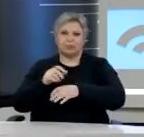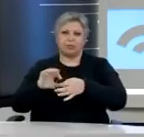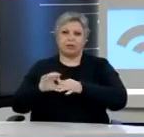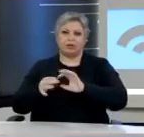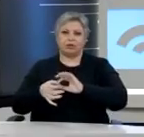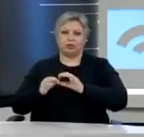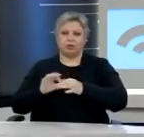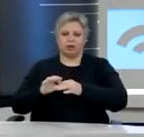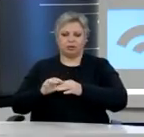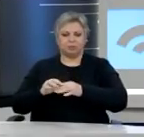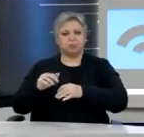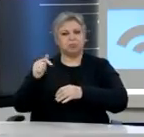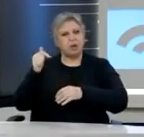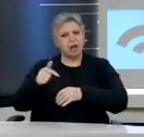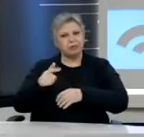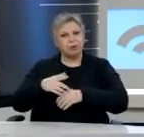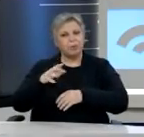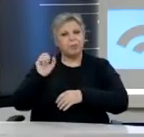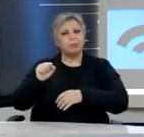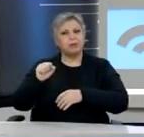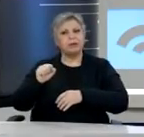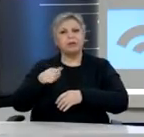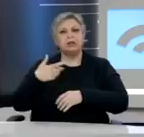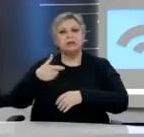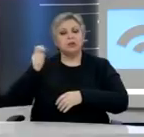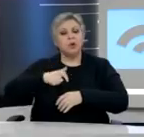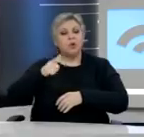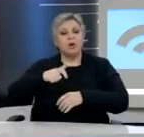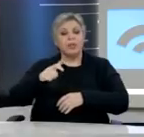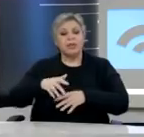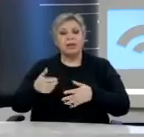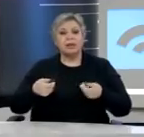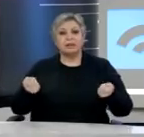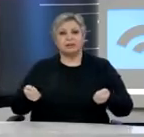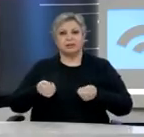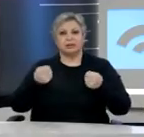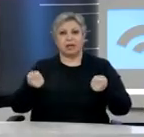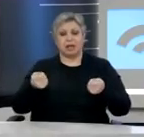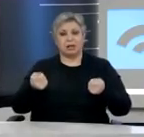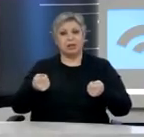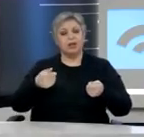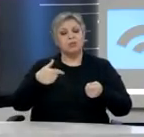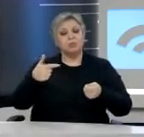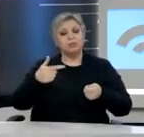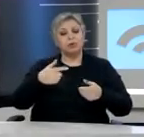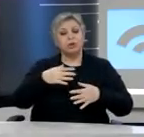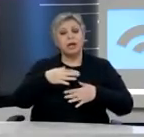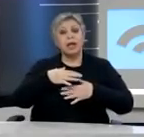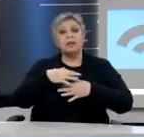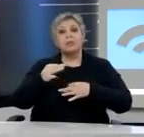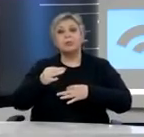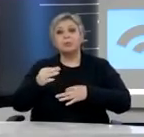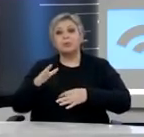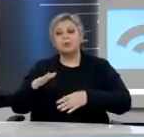κρίνεται η συνέπεια και η ηθική στάση του καθενός και της καθεμιάς που έχει την τιμή να εκπροσωπεί τον ελληνικό λαό σε αυτήν την